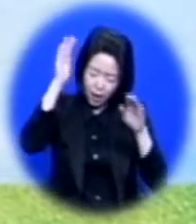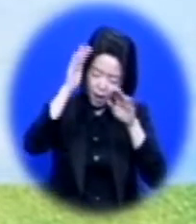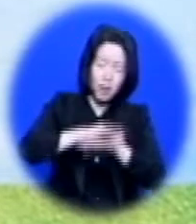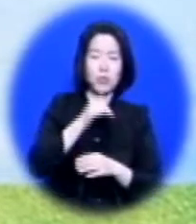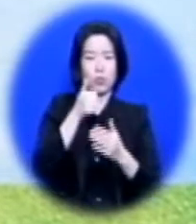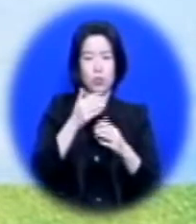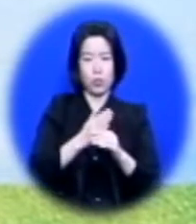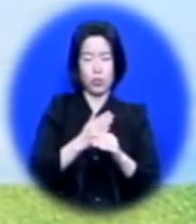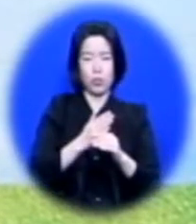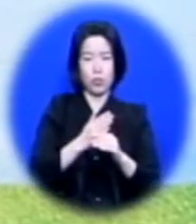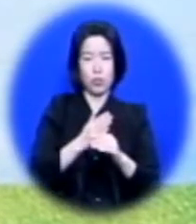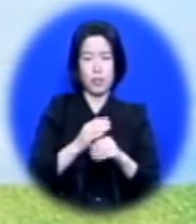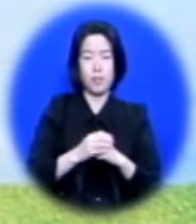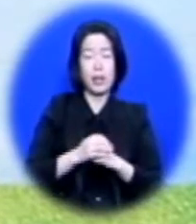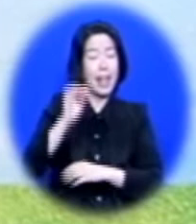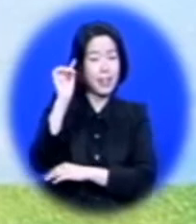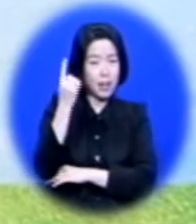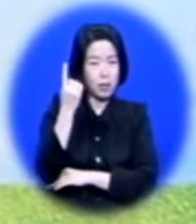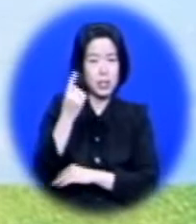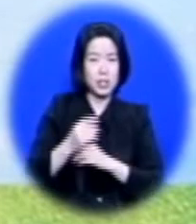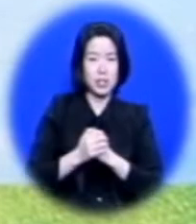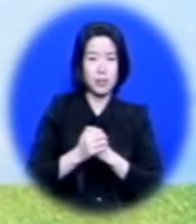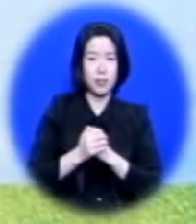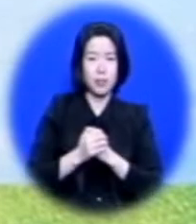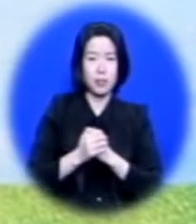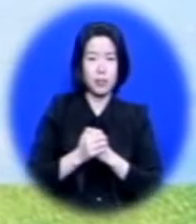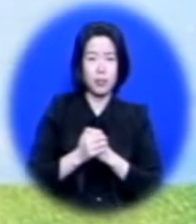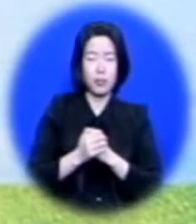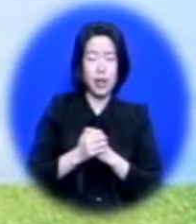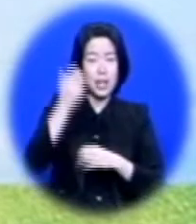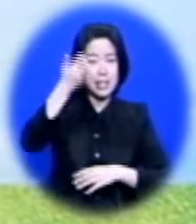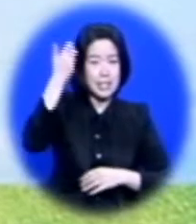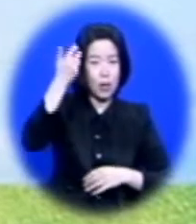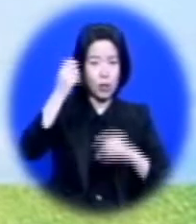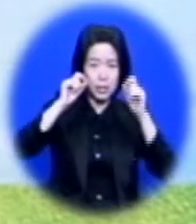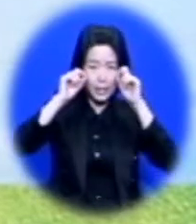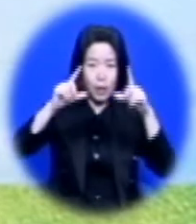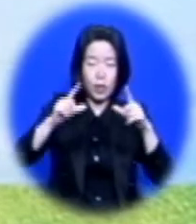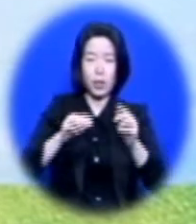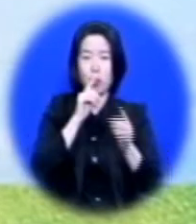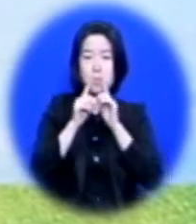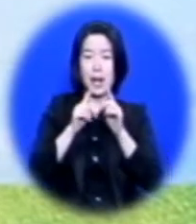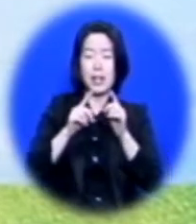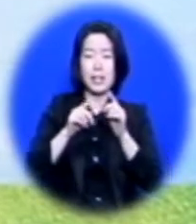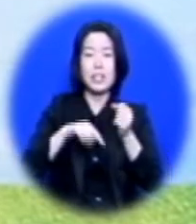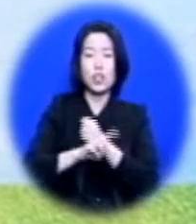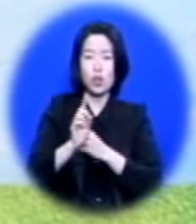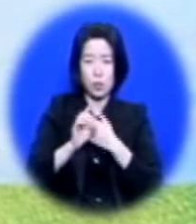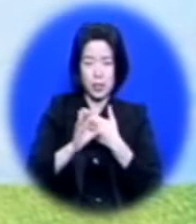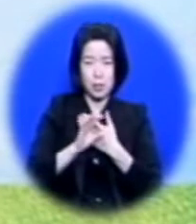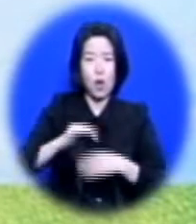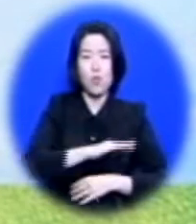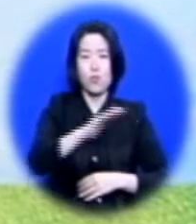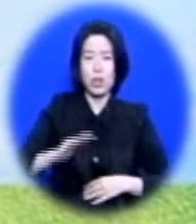이라는 다윗이 영혼을 깨우게 따고 이렇게 말을 한 것은 우리가